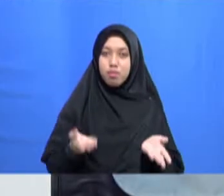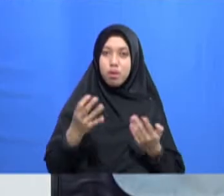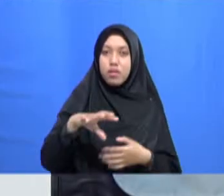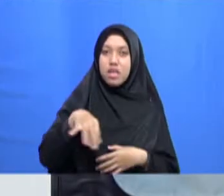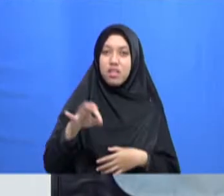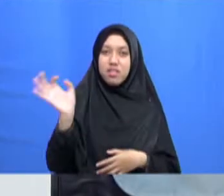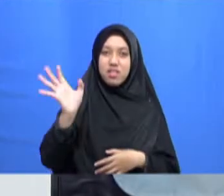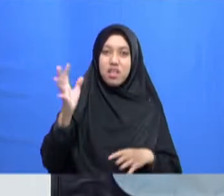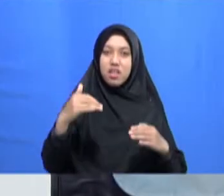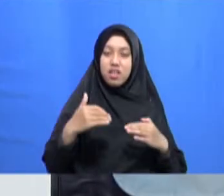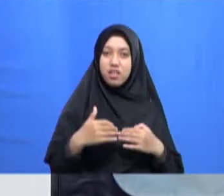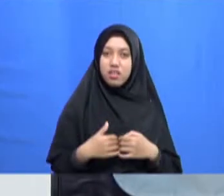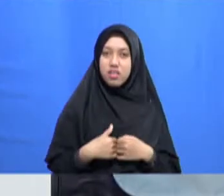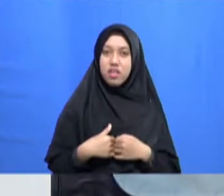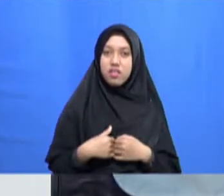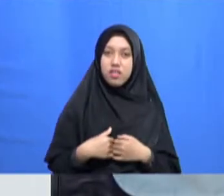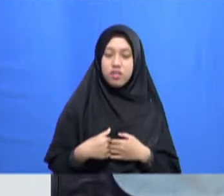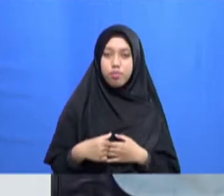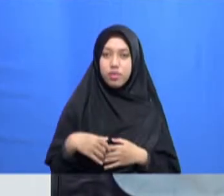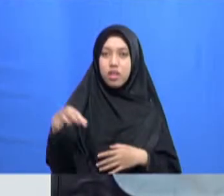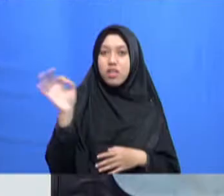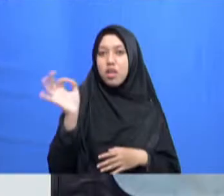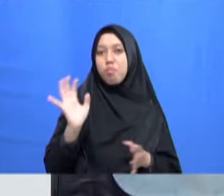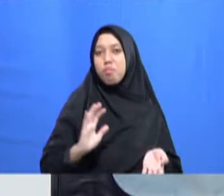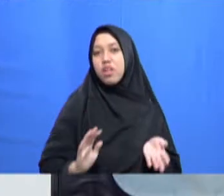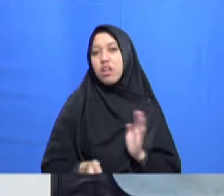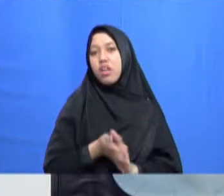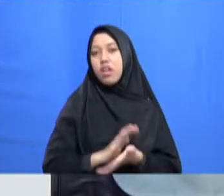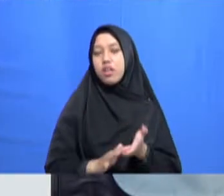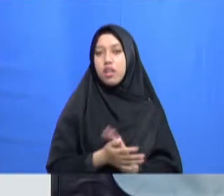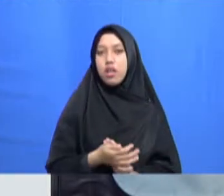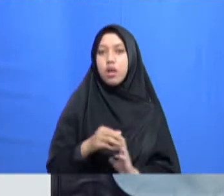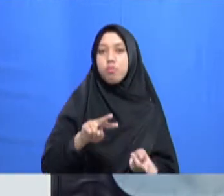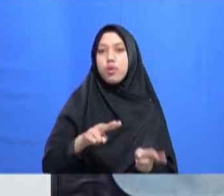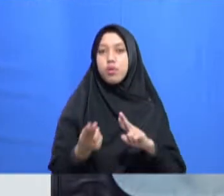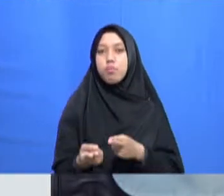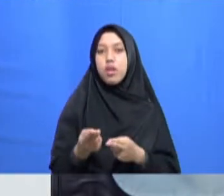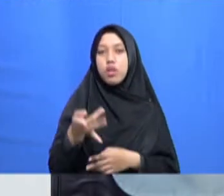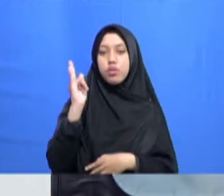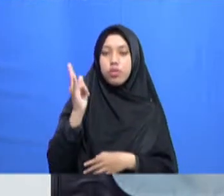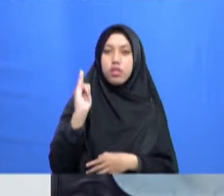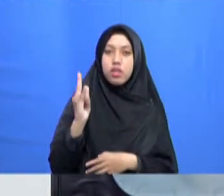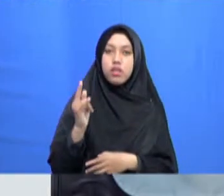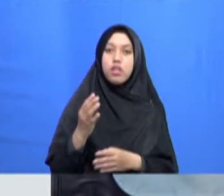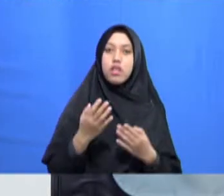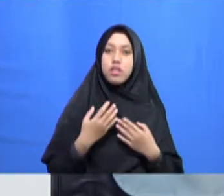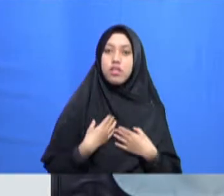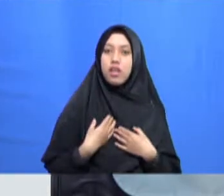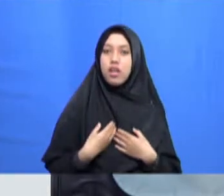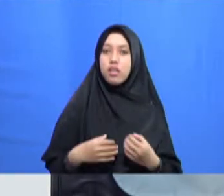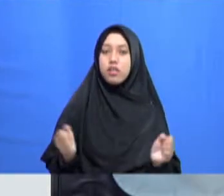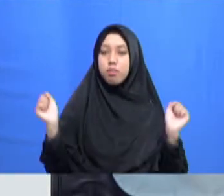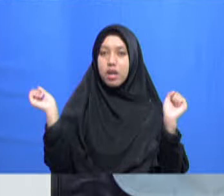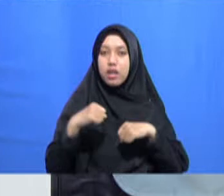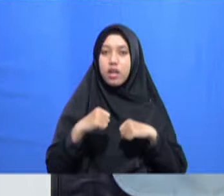dalam, walaupun kita bahas tidak akan pernah akan merubah dari apa yang sudah ditetapkan. Saya kira saya setuju apa yang disampaikan oleh